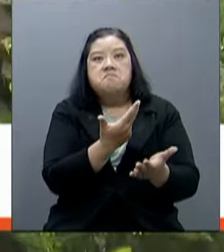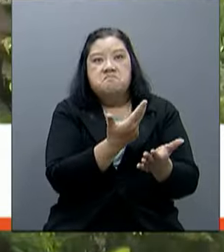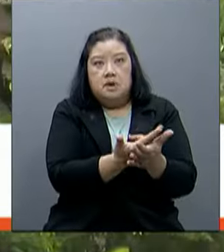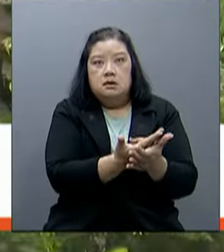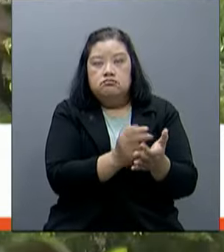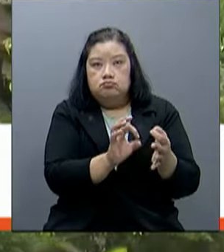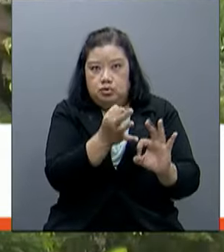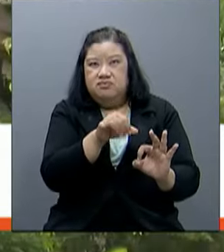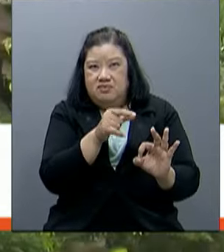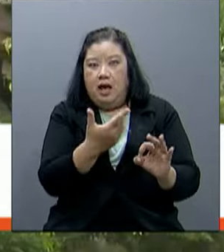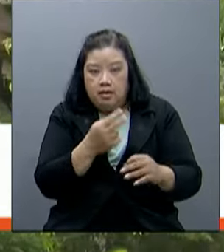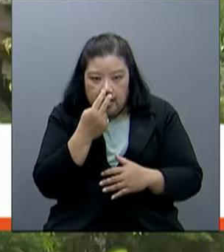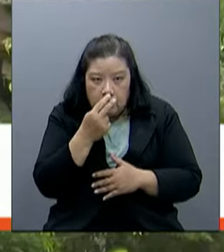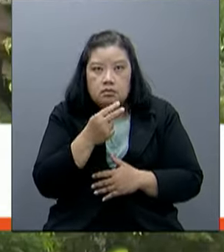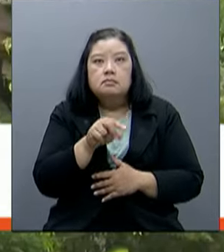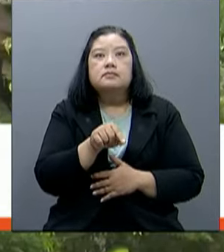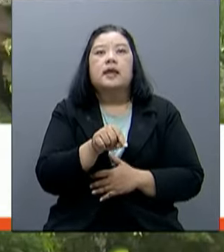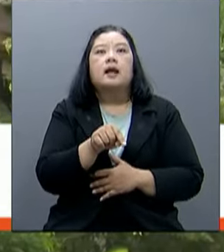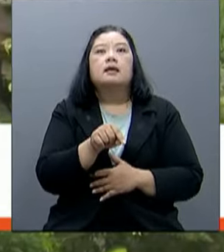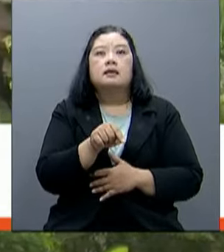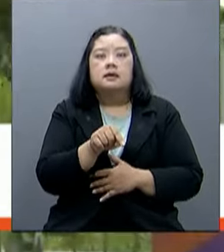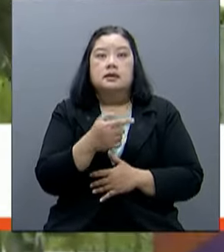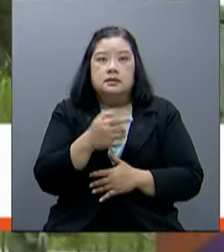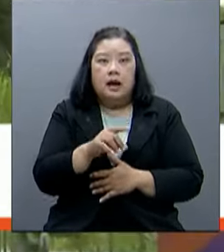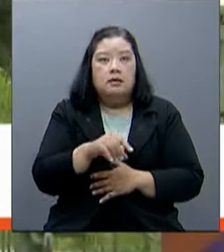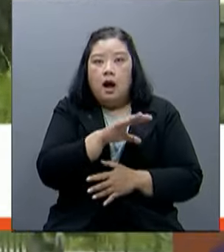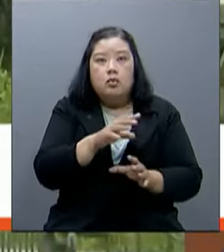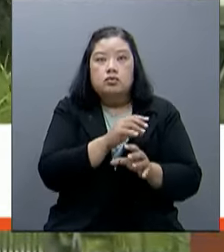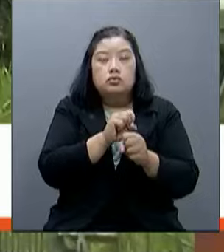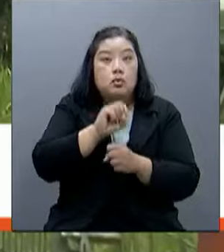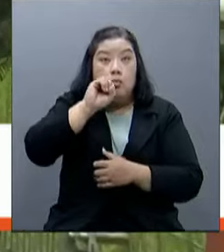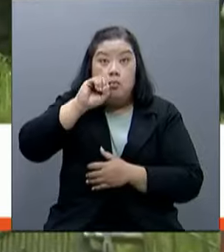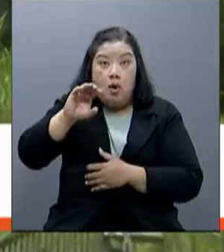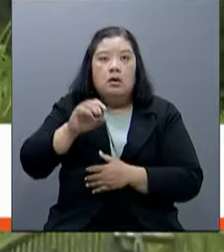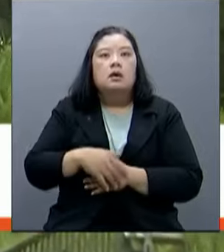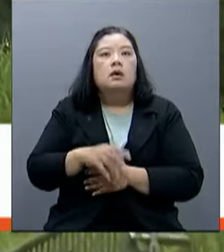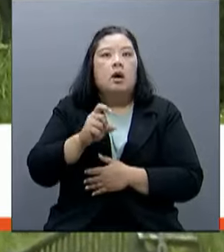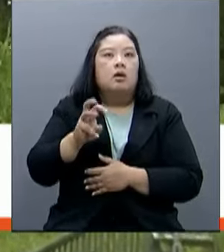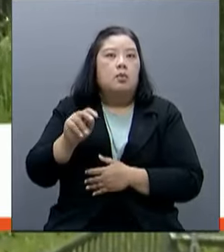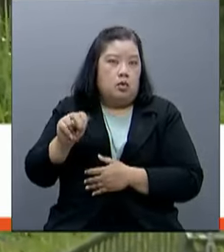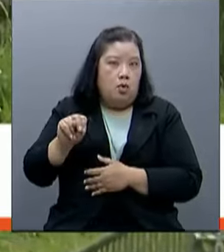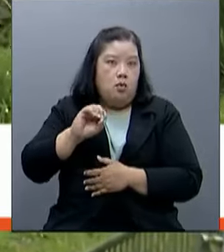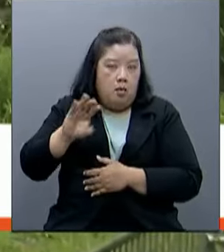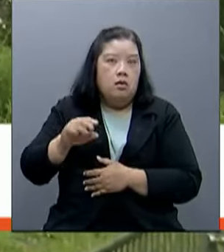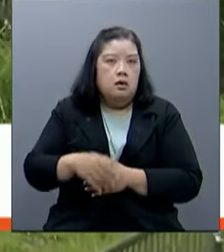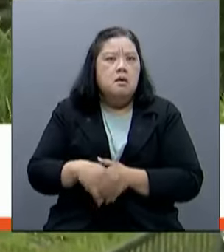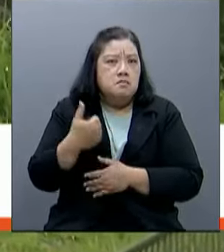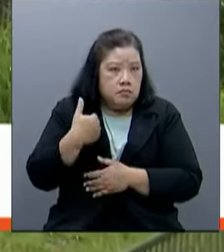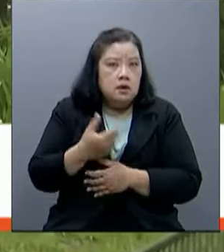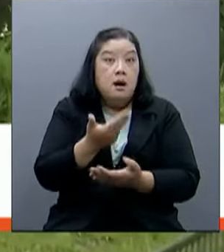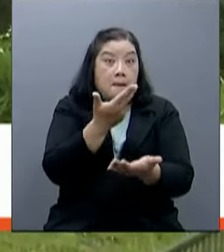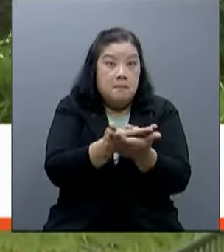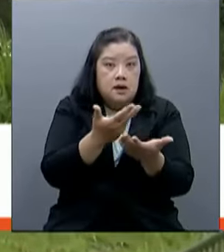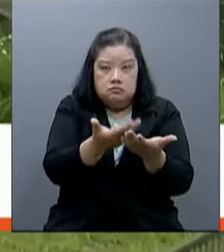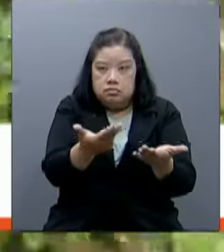ากข้อมูลของเจ้าหน้าที่เขตรักษาพันธุ์ที่รายงานต่อกองอำนวยการรักษาความมั่นคงภายในภาค4ส่วนหน้าพบว่าปืนนะคะในที่